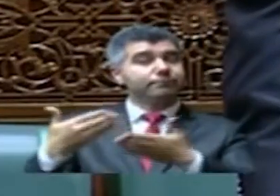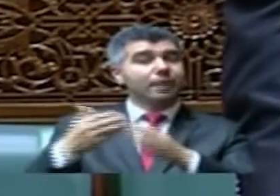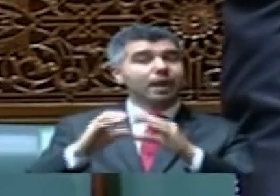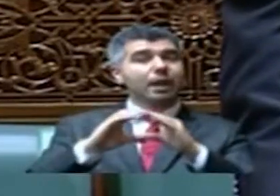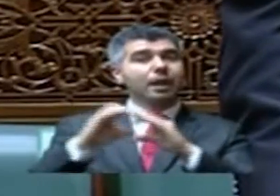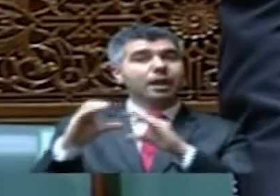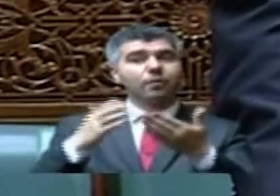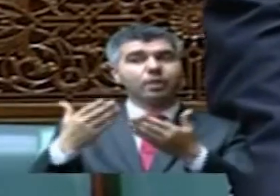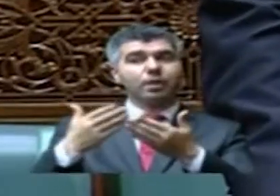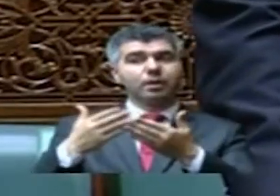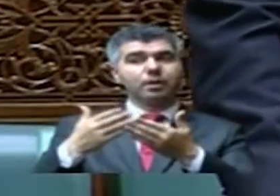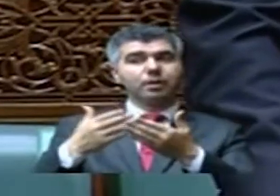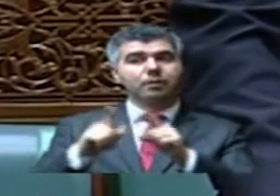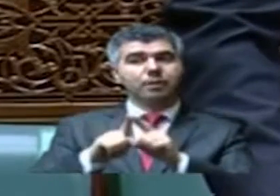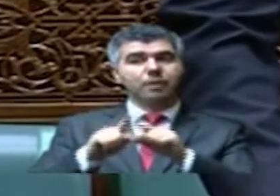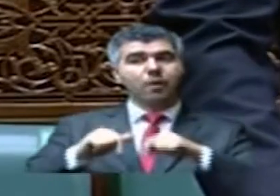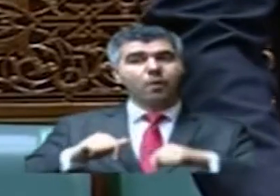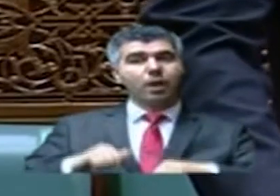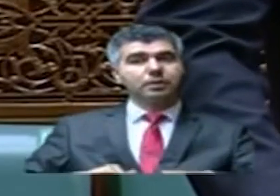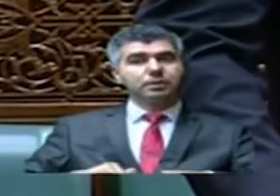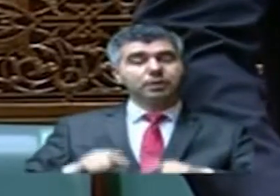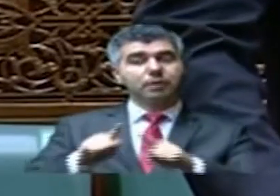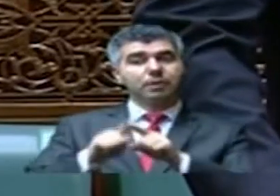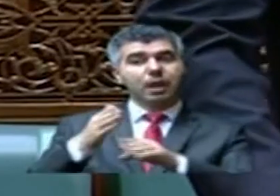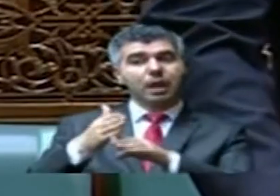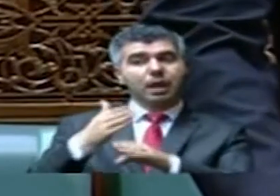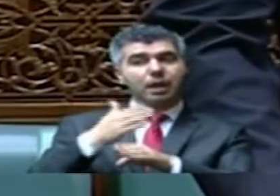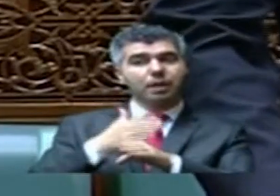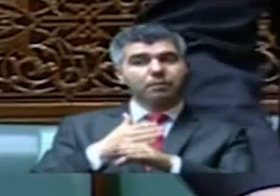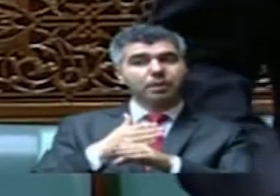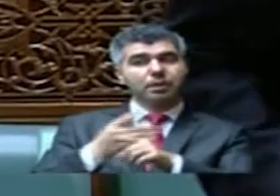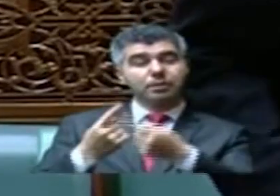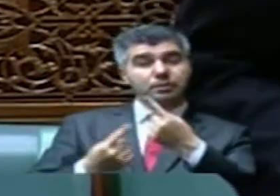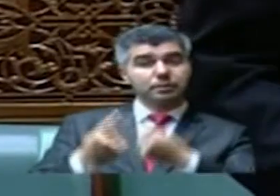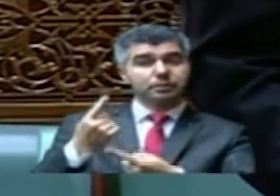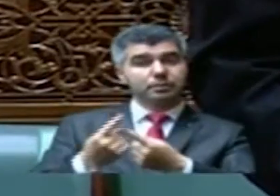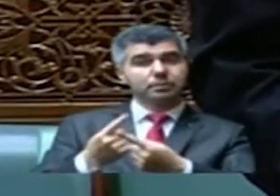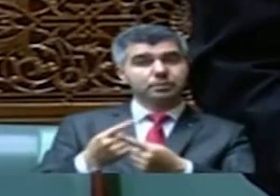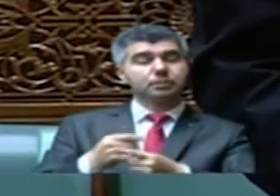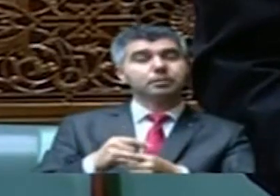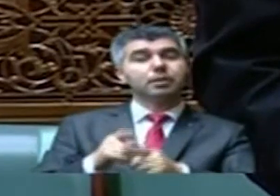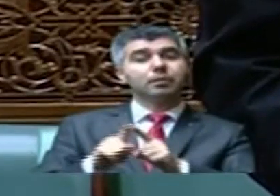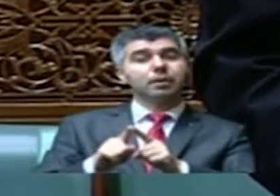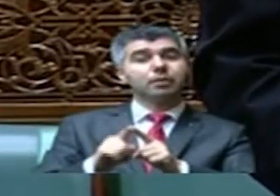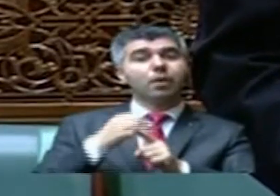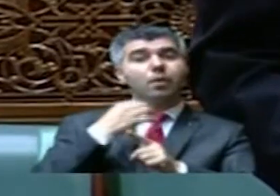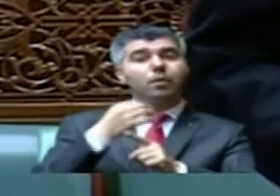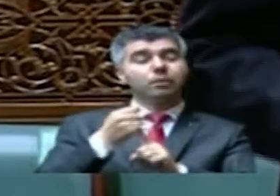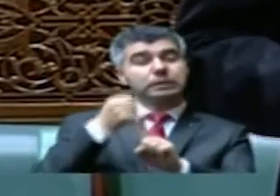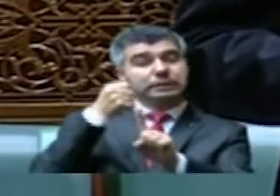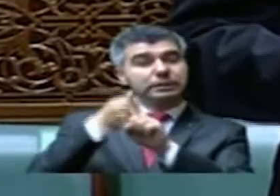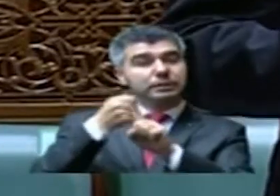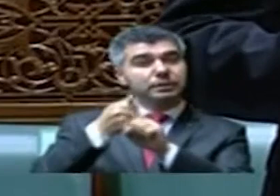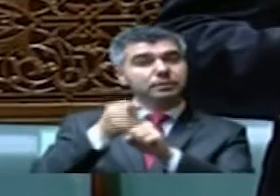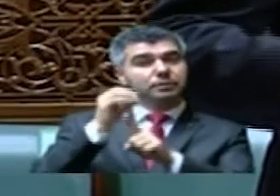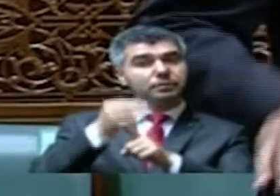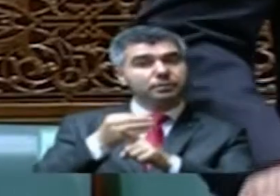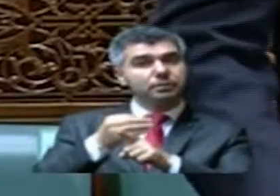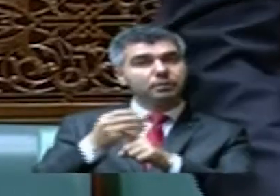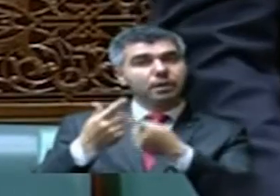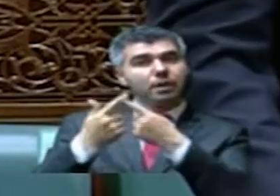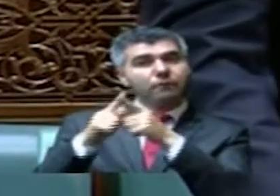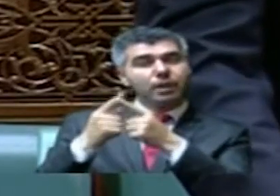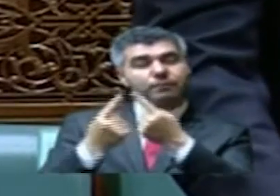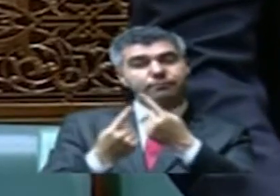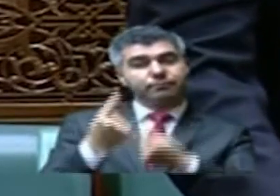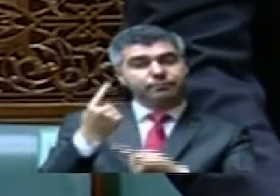السيده كاتبه الدوله انكم قبل ما تقدموا على هاد الخطوات اللي قدمتوا عليها واللي الان راكم